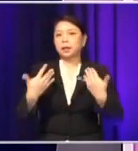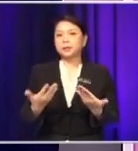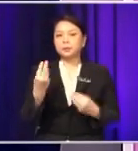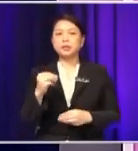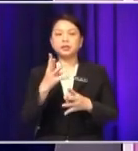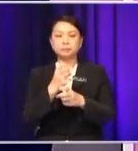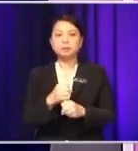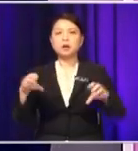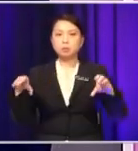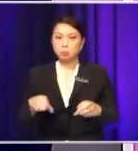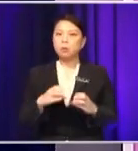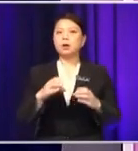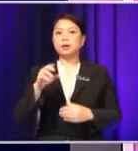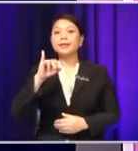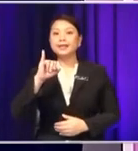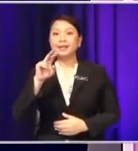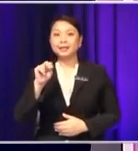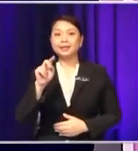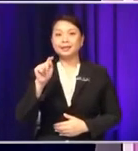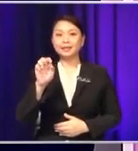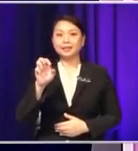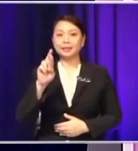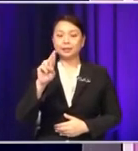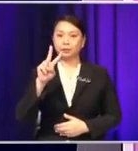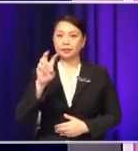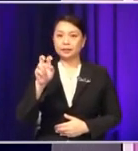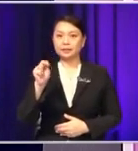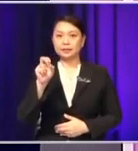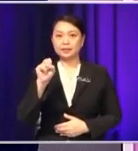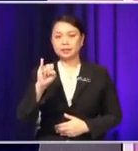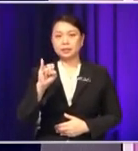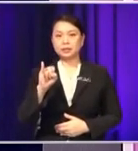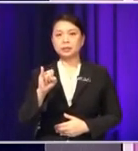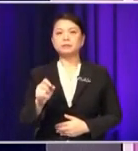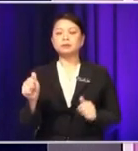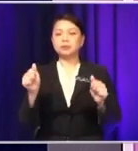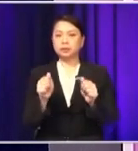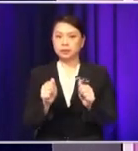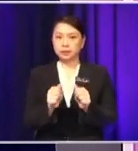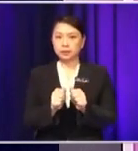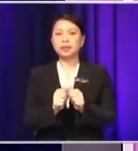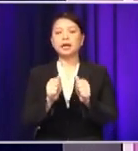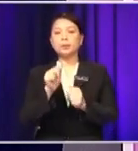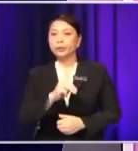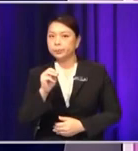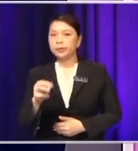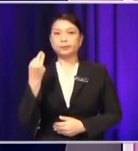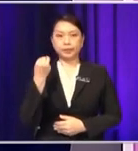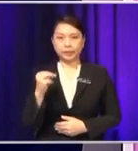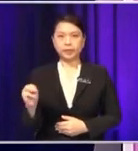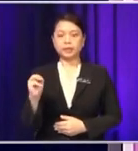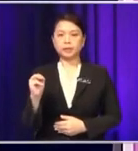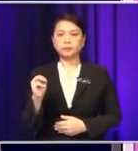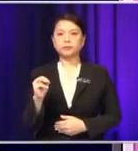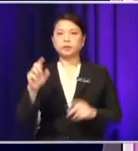intervensi kepada pencapaian atau prestasi anak-anak murid mereka ini. Melihat dari segi masa yang mereka nak